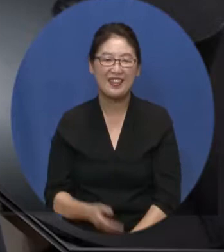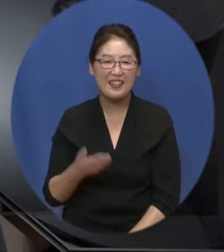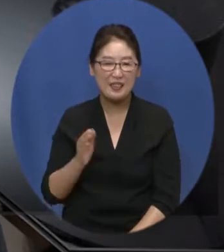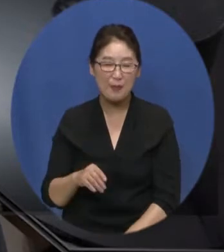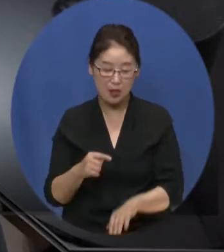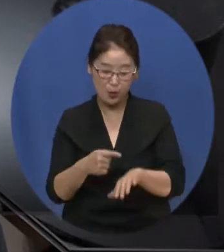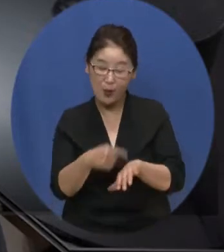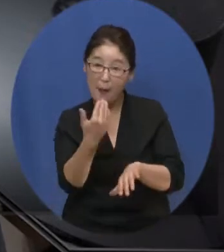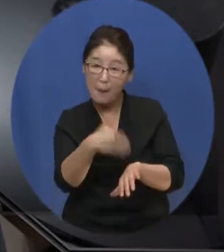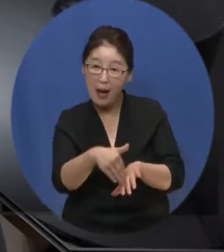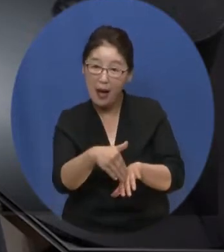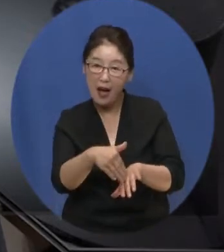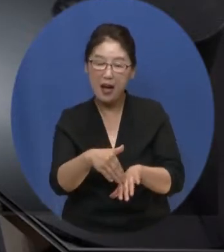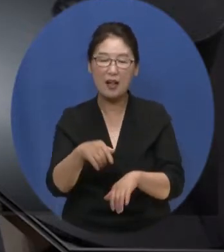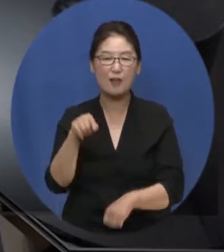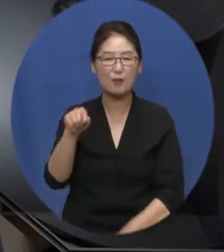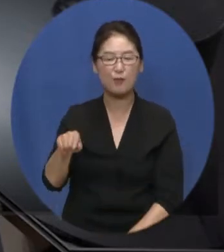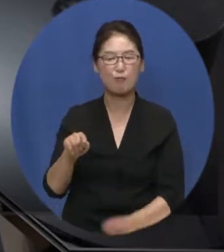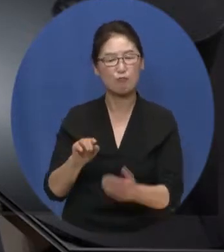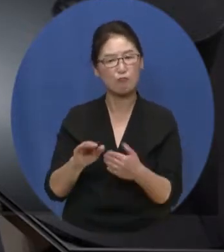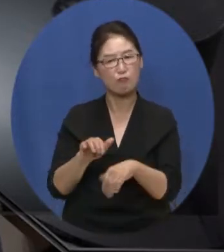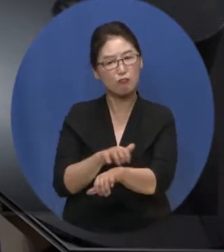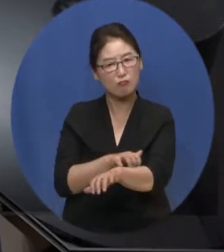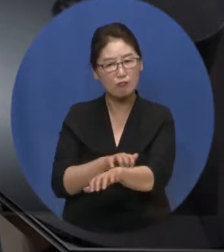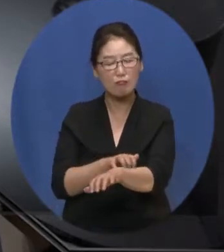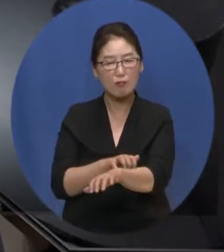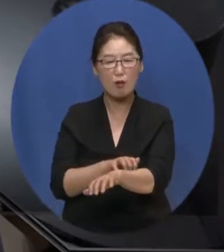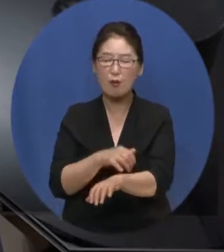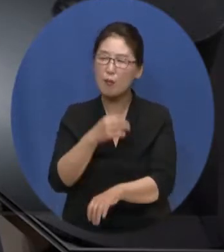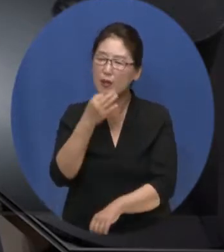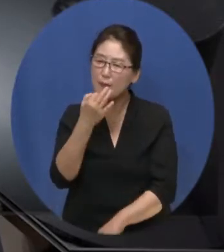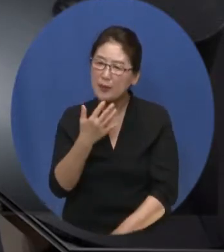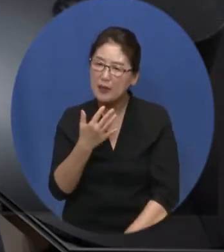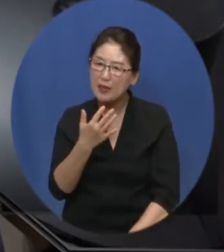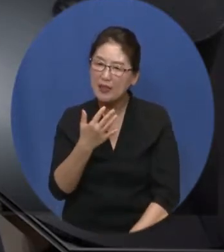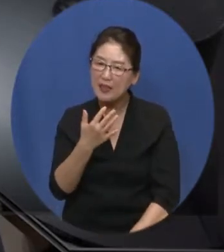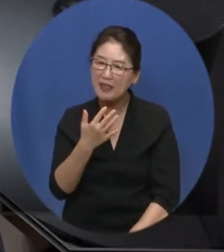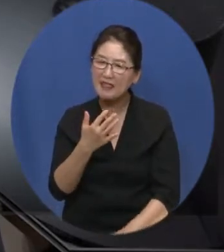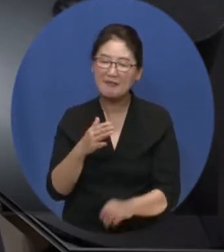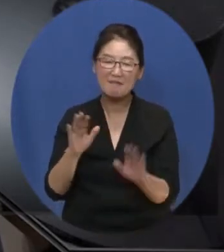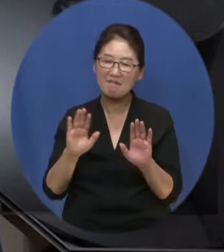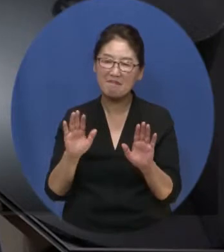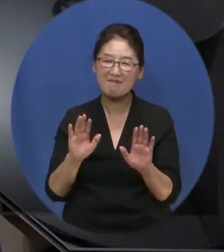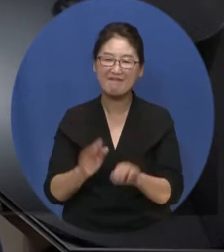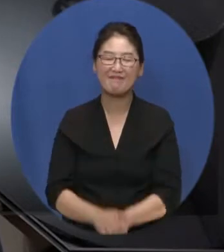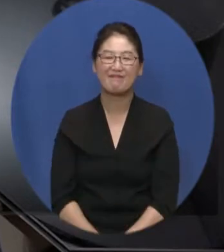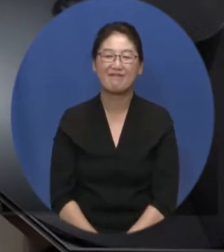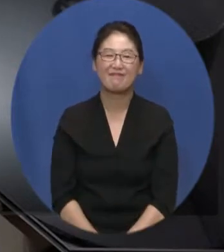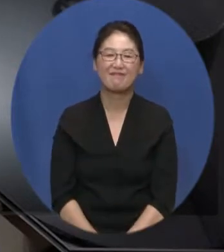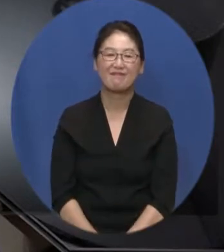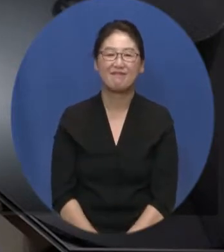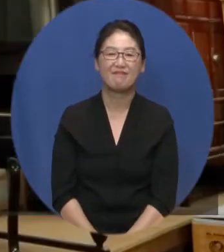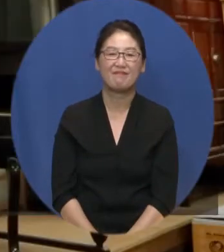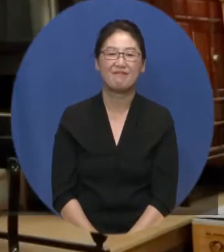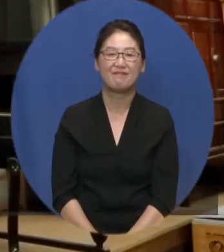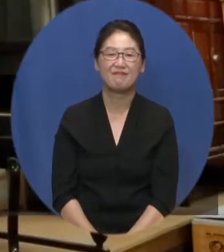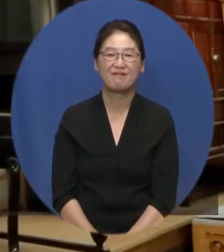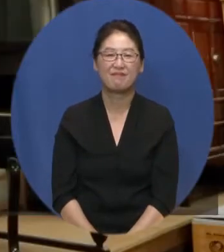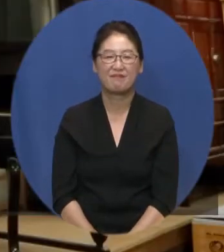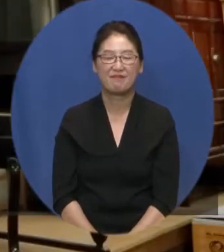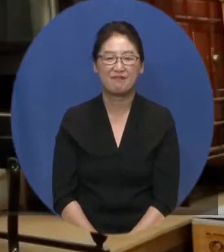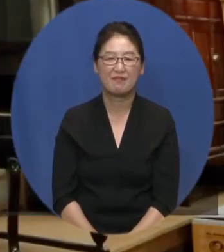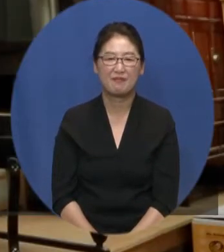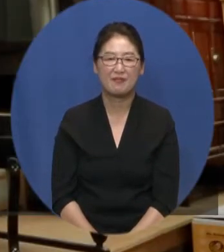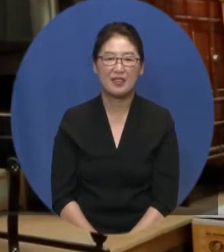없어서 불편하고 힘들고 그런 작업은 아직까지는 없었어요 예 손목을